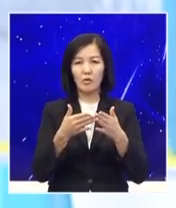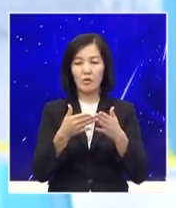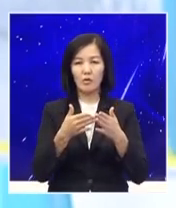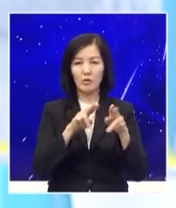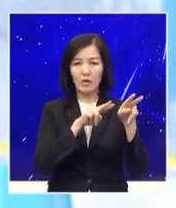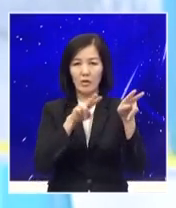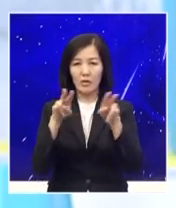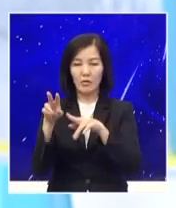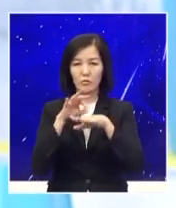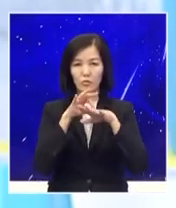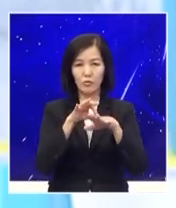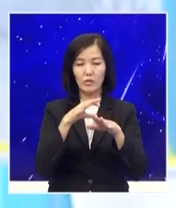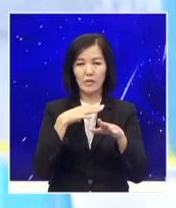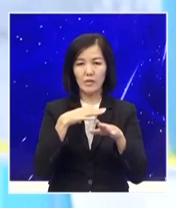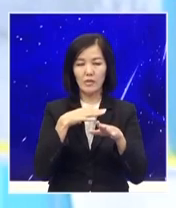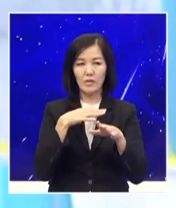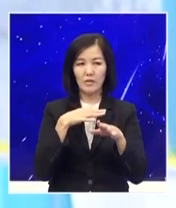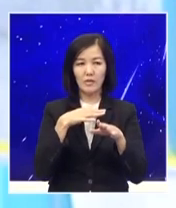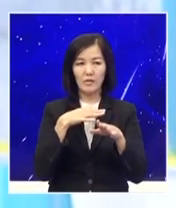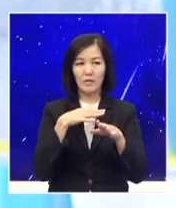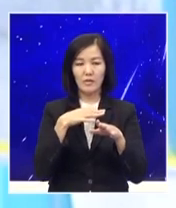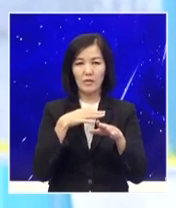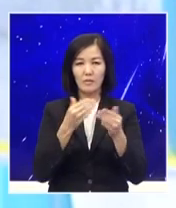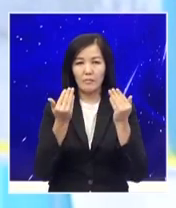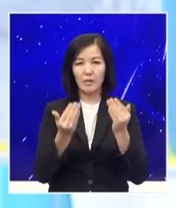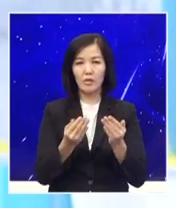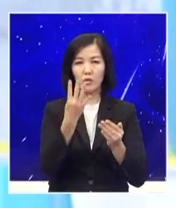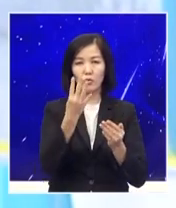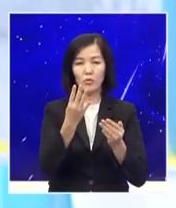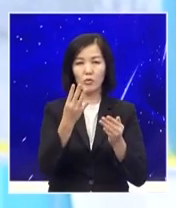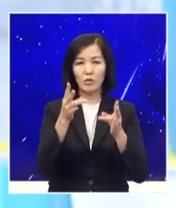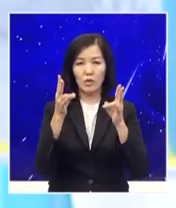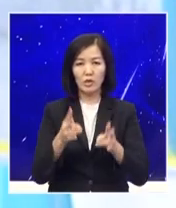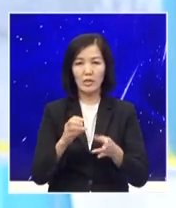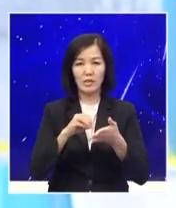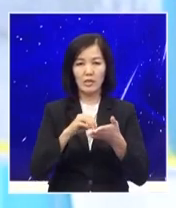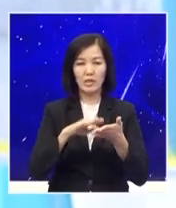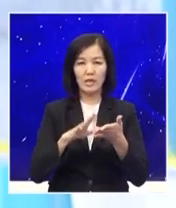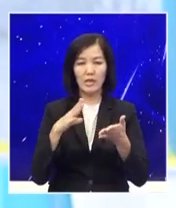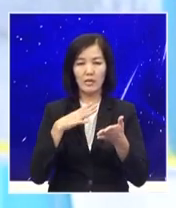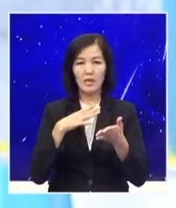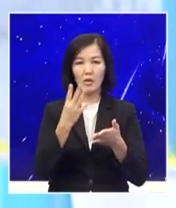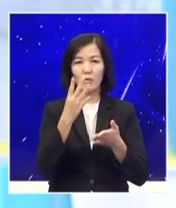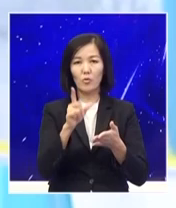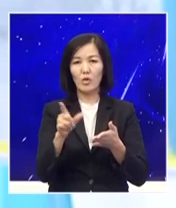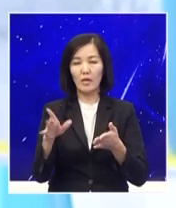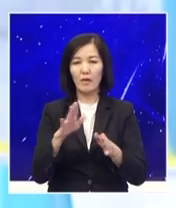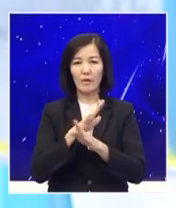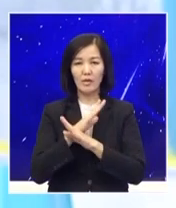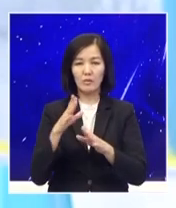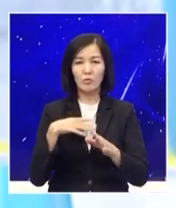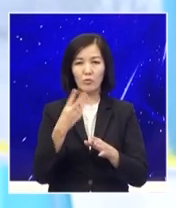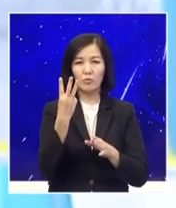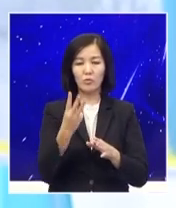жұмыстары жүргізіледі. Енді жаңа жоғарыда айтылғандай, биылғы жылы 4 жағдай тіркелді, 4 адам қайтыс болды. Олардың